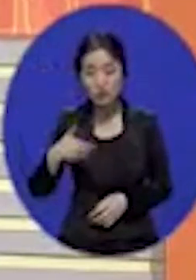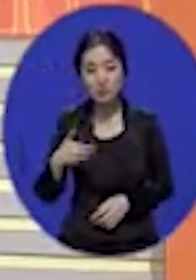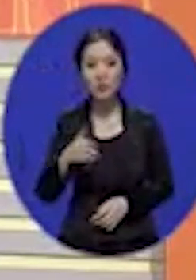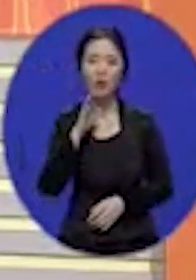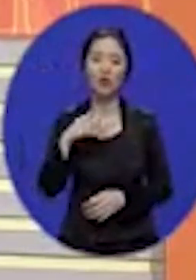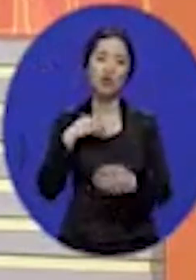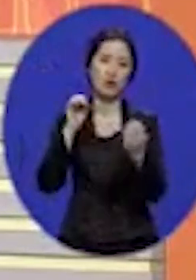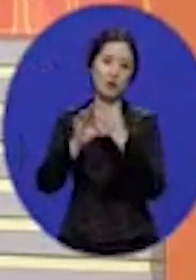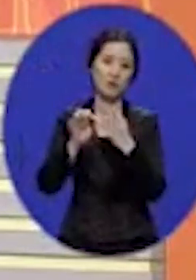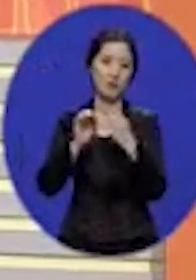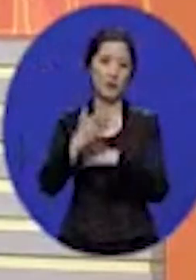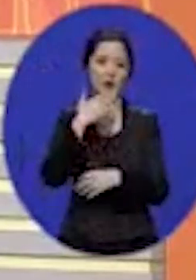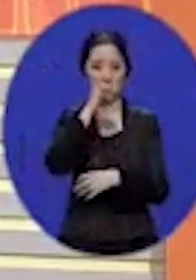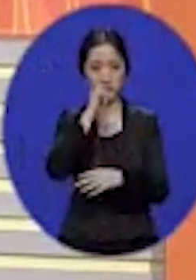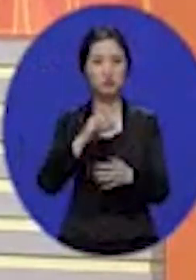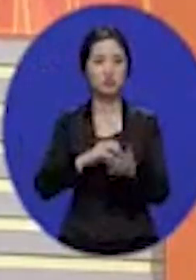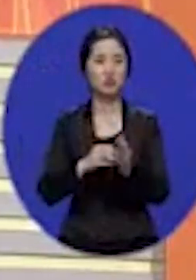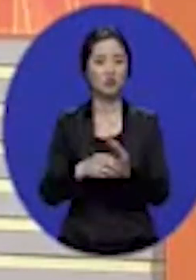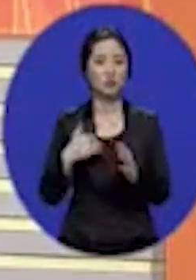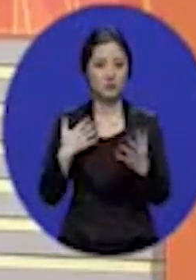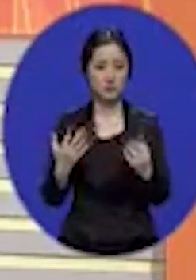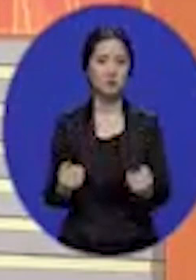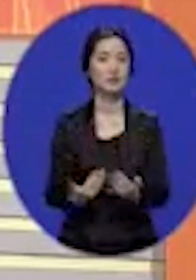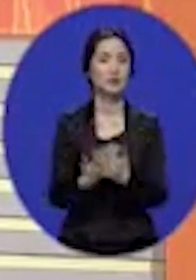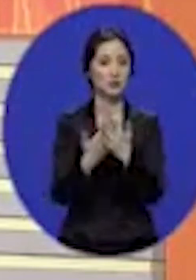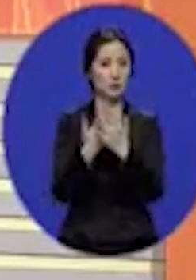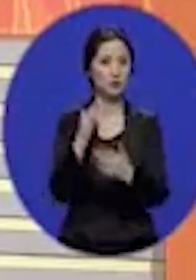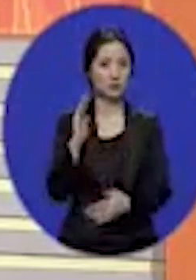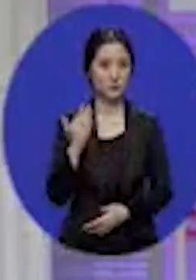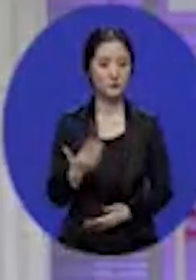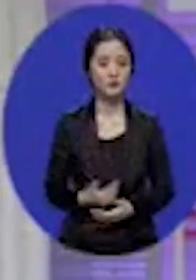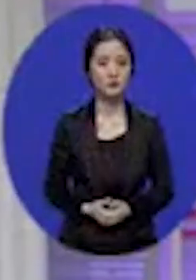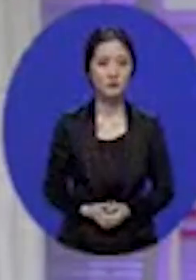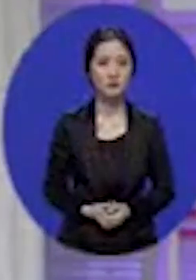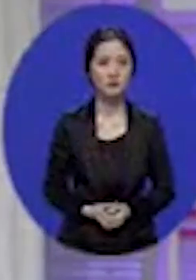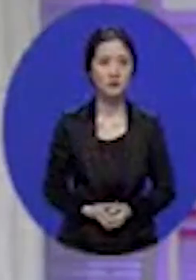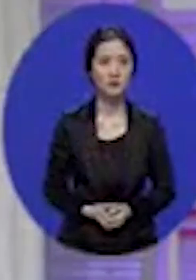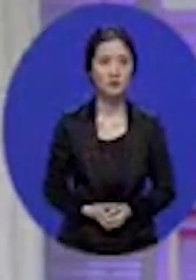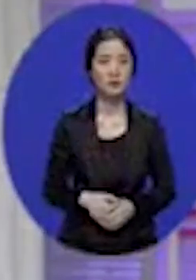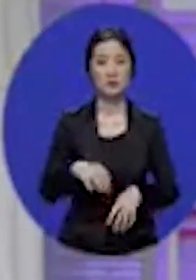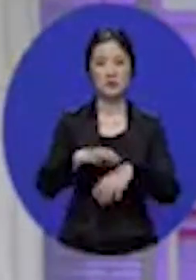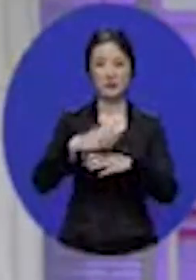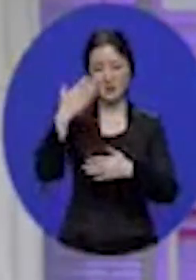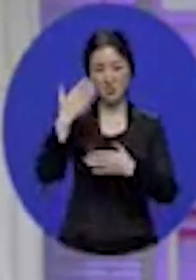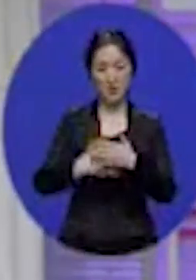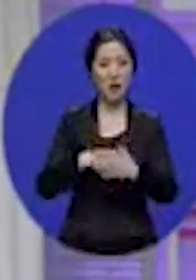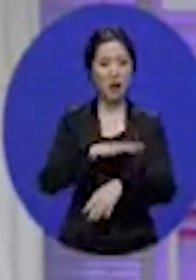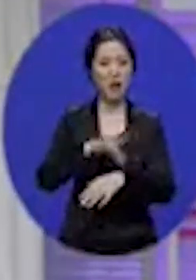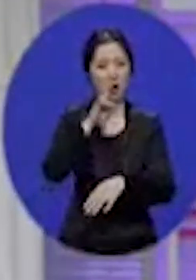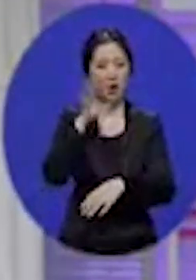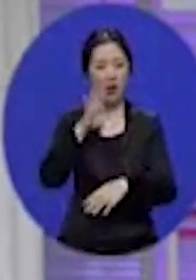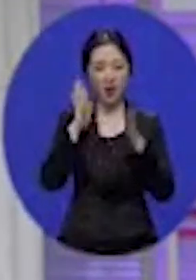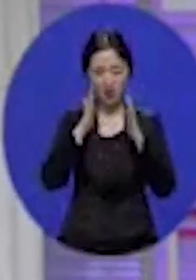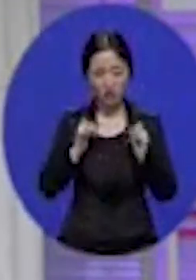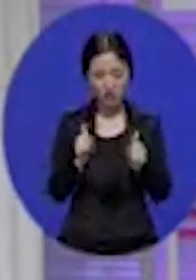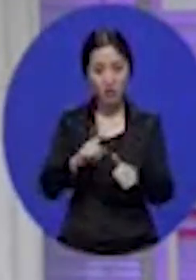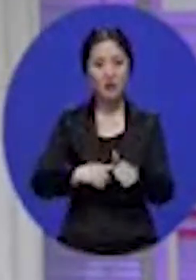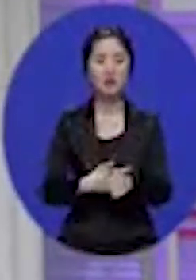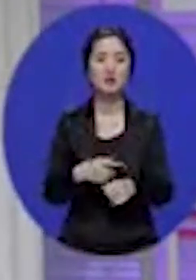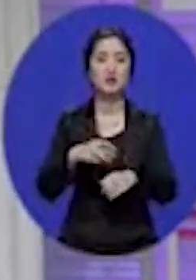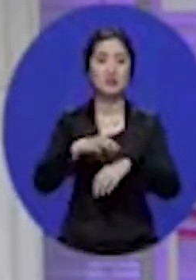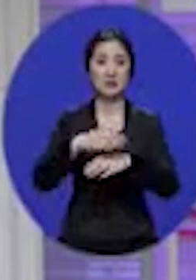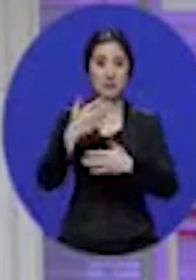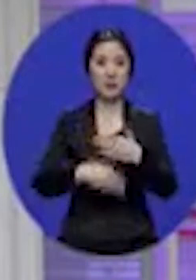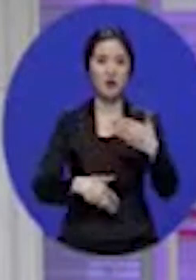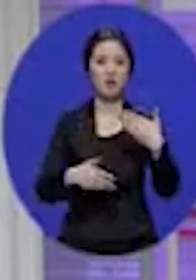그럴 정도가 될 정도였으니까 정말 그토록 제가 다이어트를 해도 안 빠지는 살이 그때 9kg가 빠졌어요.